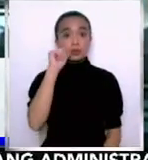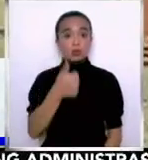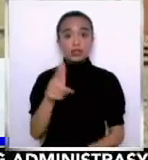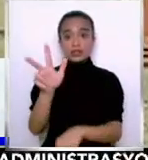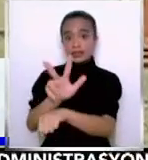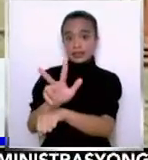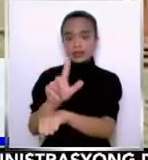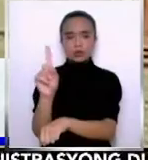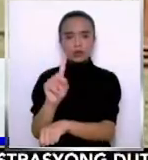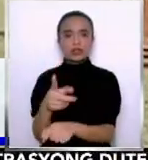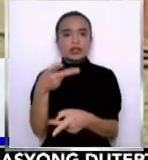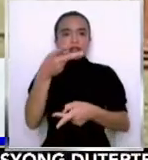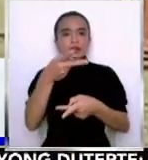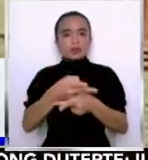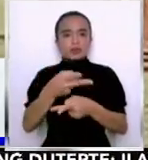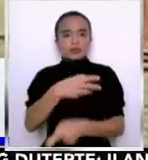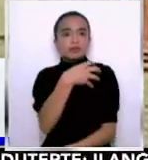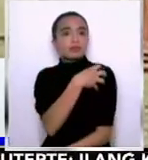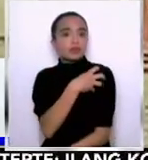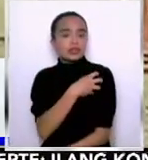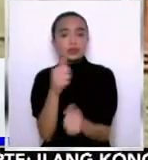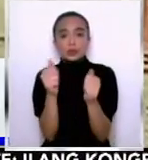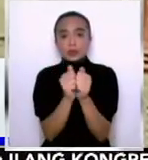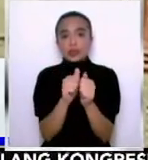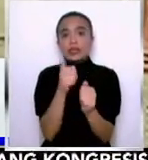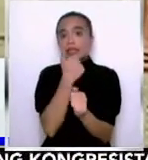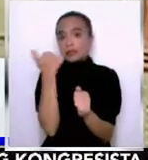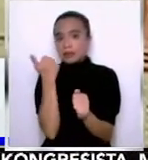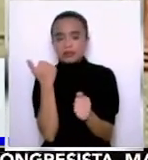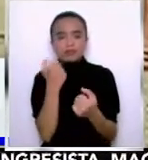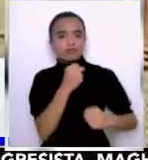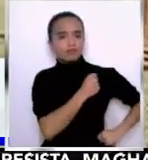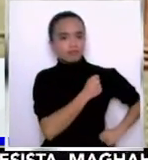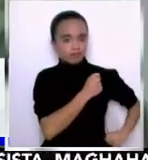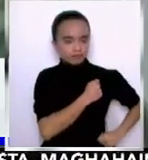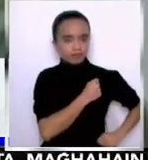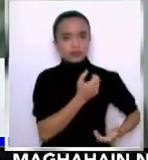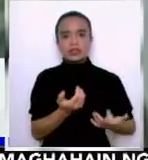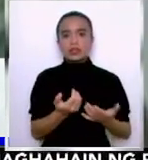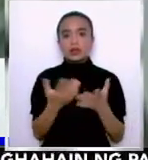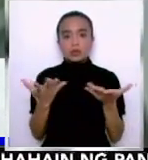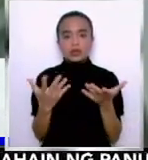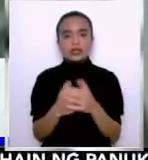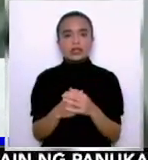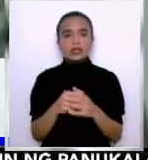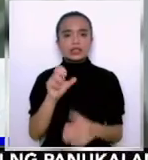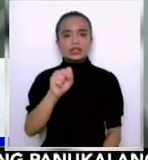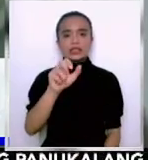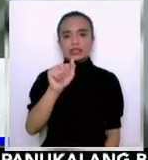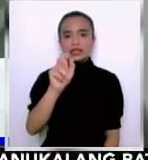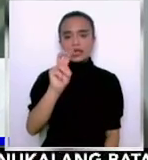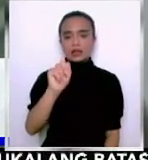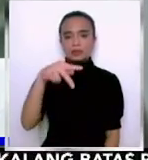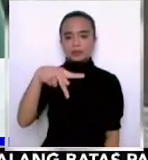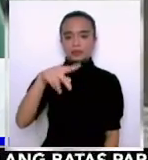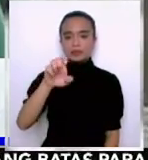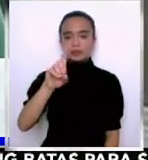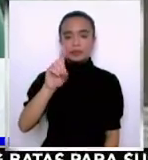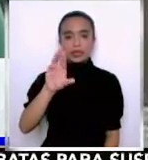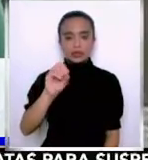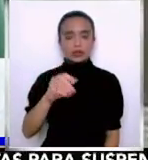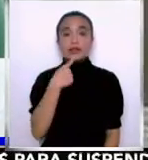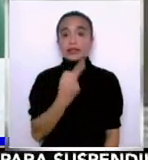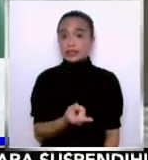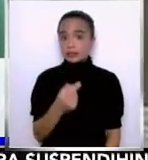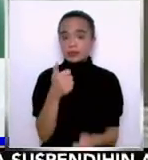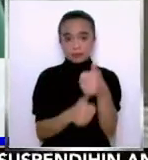pulis kasama ng iba pang security forces sa kabahaan ng San Pedro Square. Ayon sa hepe ng Davao City Police, gusto raw